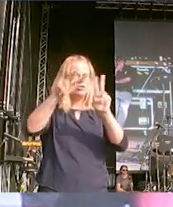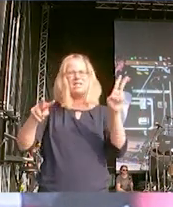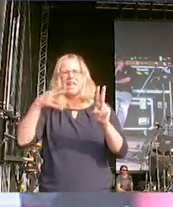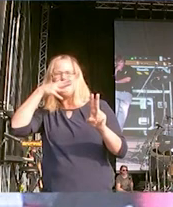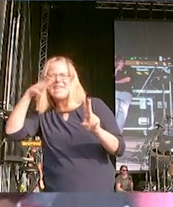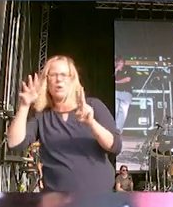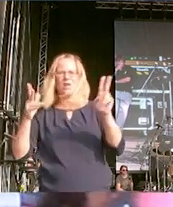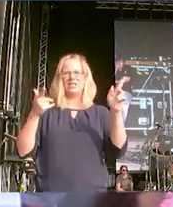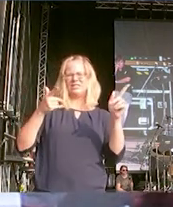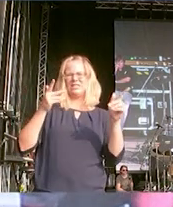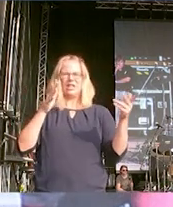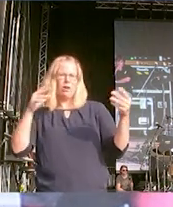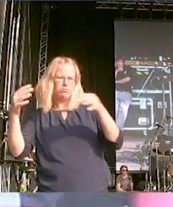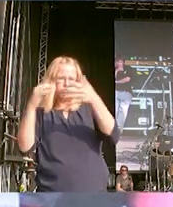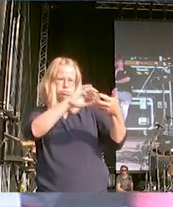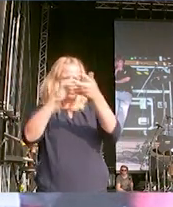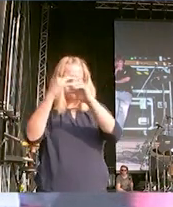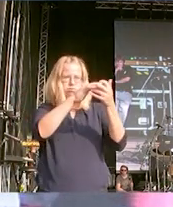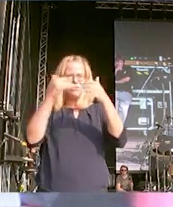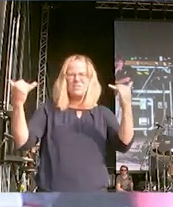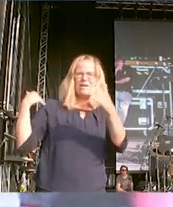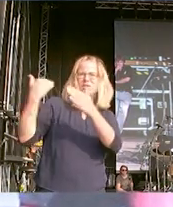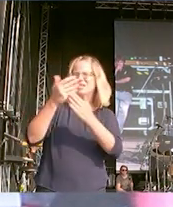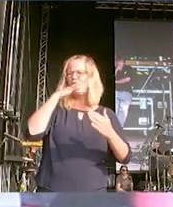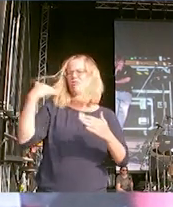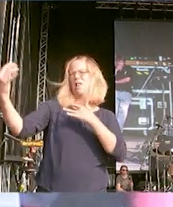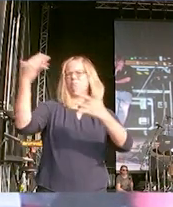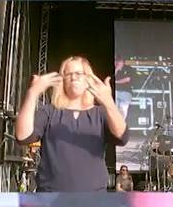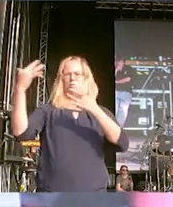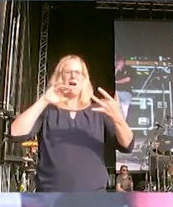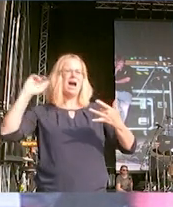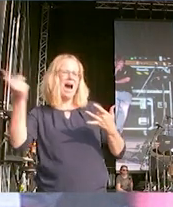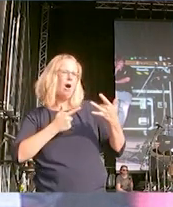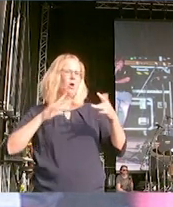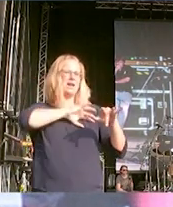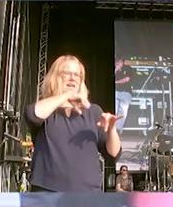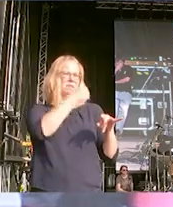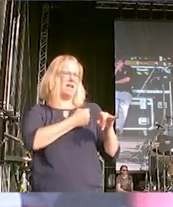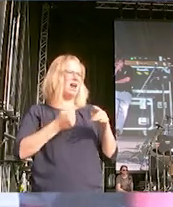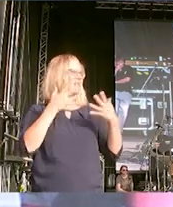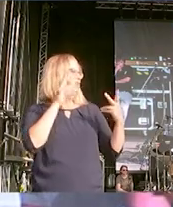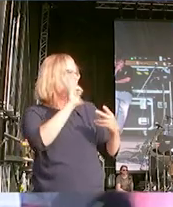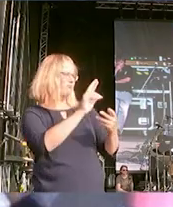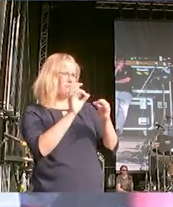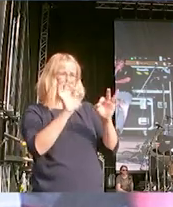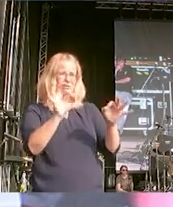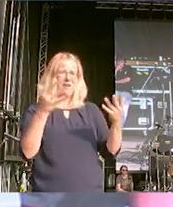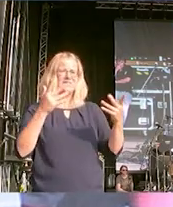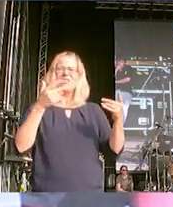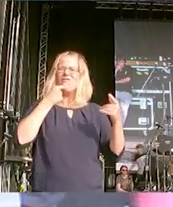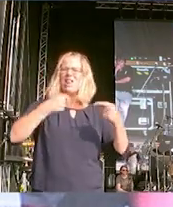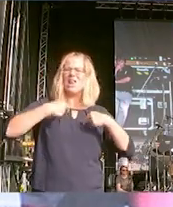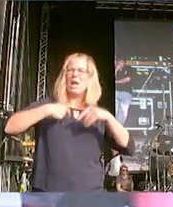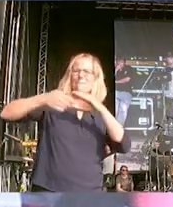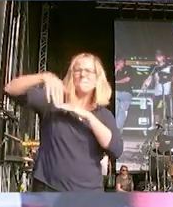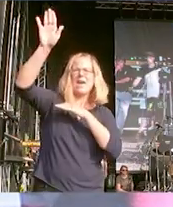Und dafür werden wir auch schon lange diskreditiert und kriminalisiert. Kriminalisiert werden wir aber auch dafür, dass wir mehr wollen.